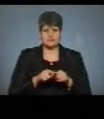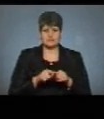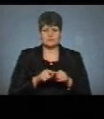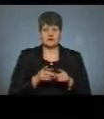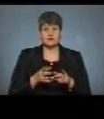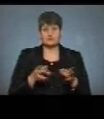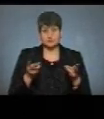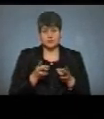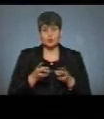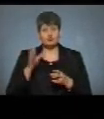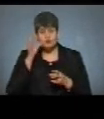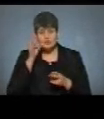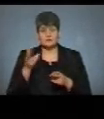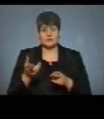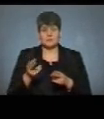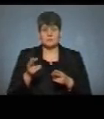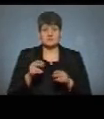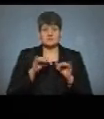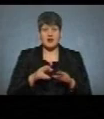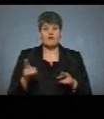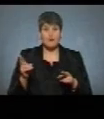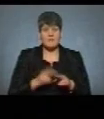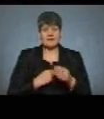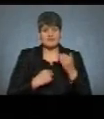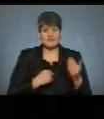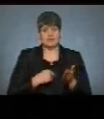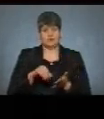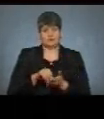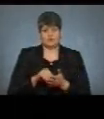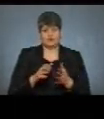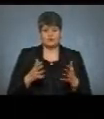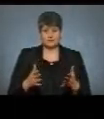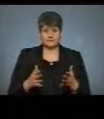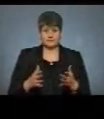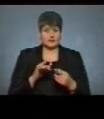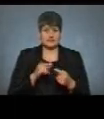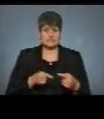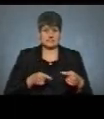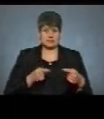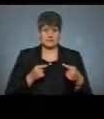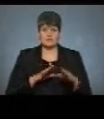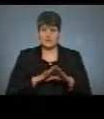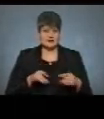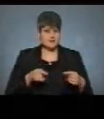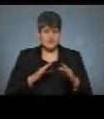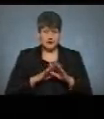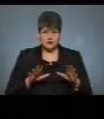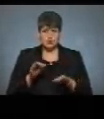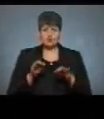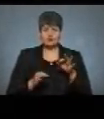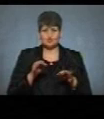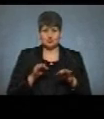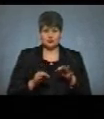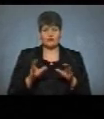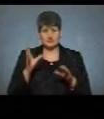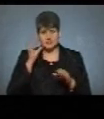За доцільне слухати справу за їхню відсутність. Представник відповідача у вас. Не заперечуючи. Не заперечуючи. Суд вважає за